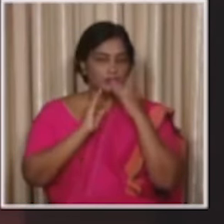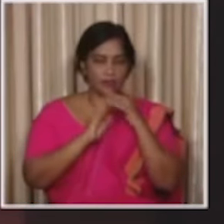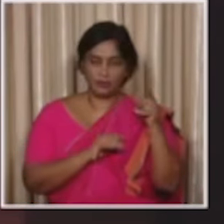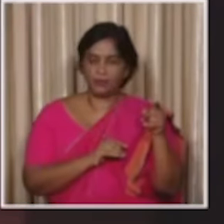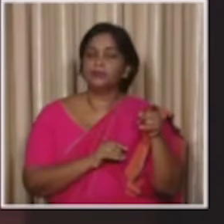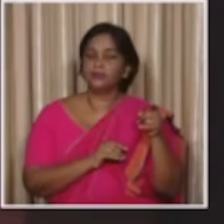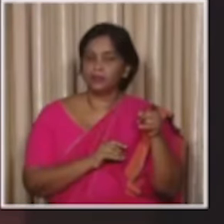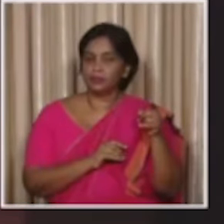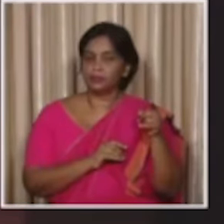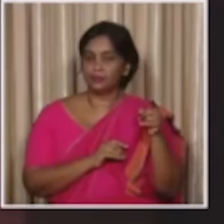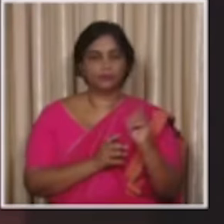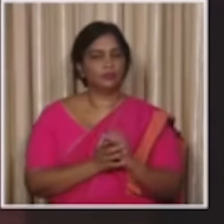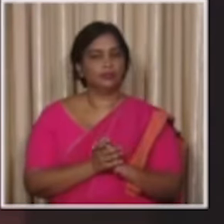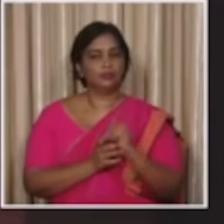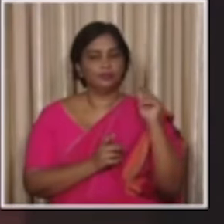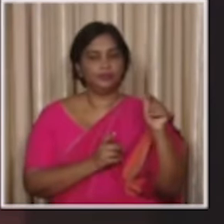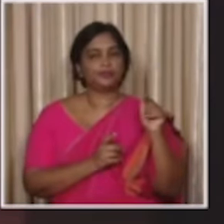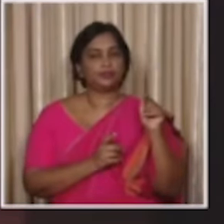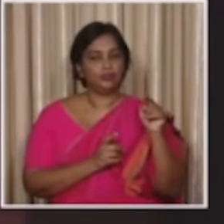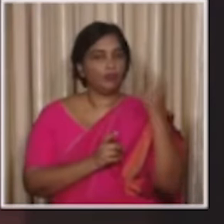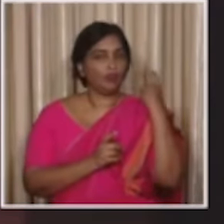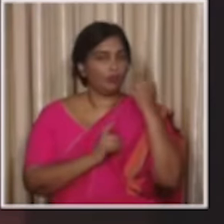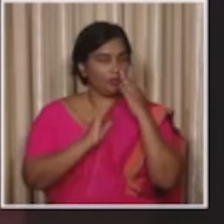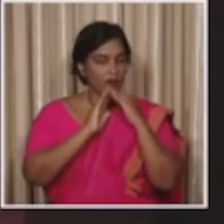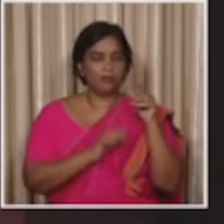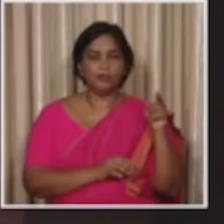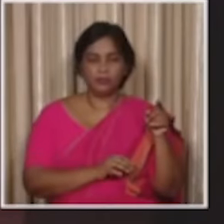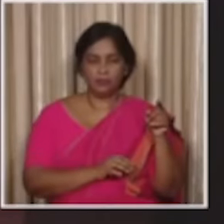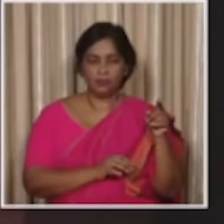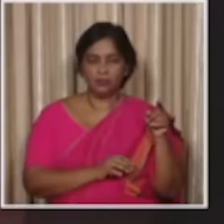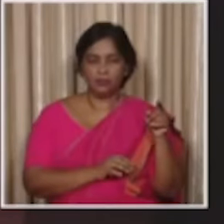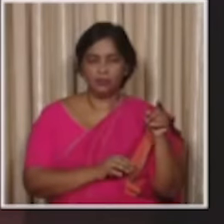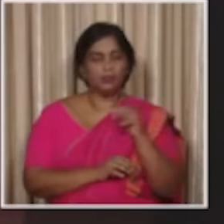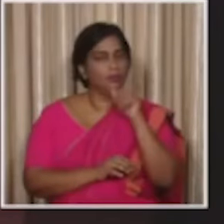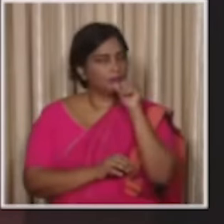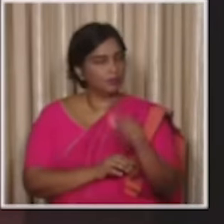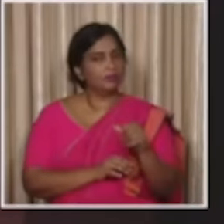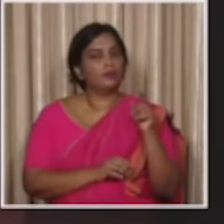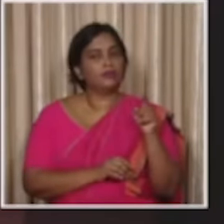මහවිද්‍යාලයට ඒ දේවහුව මුස්ලිම් මහවිද්‍යාලයට ඇත්ත වශයෙන්ම